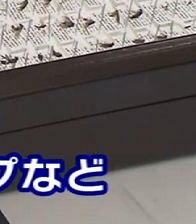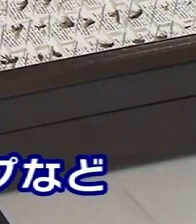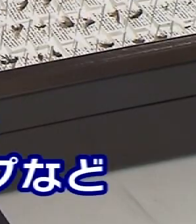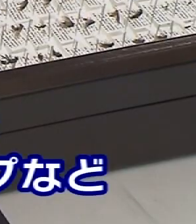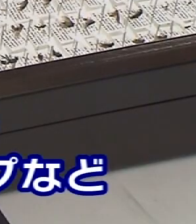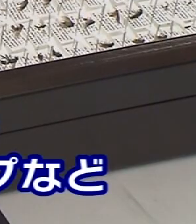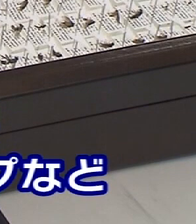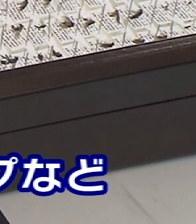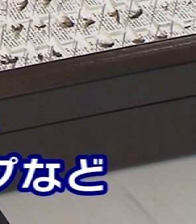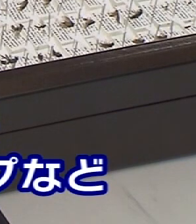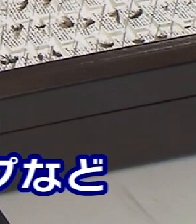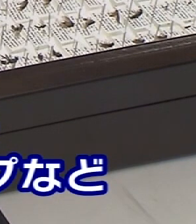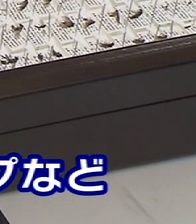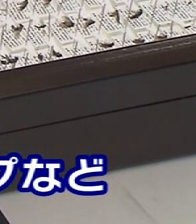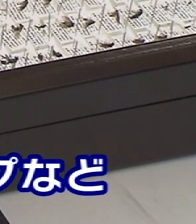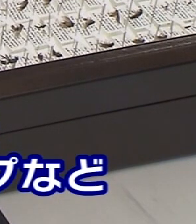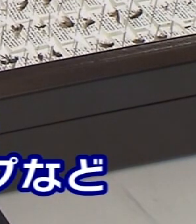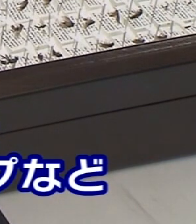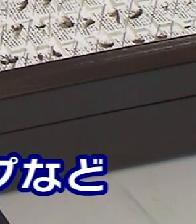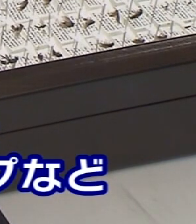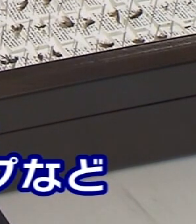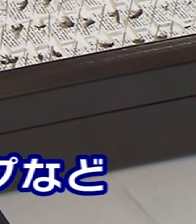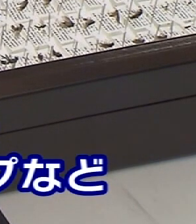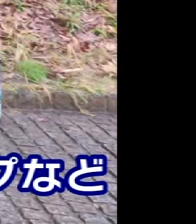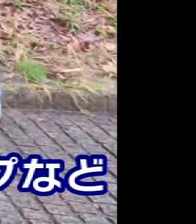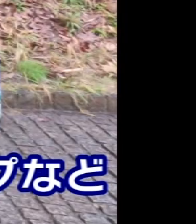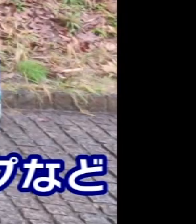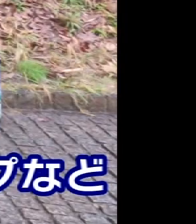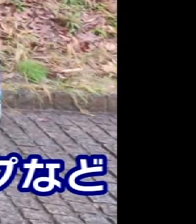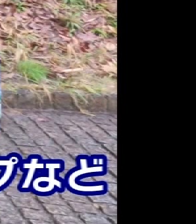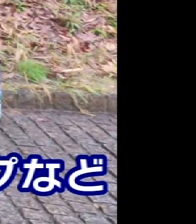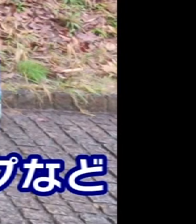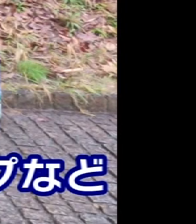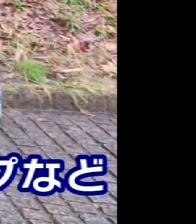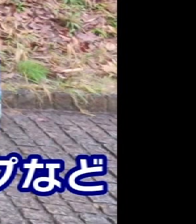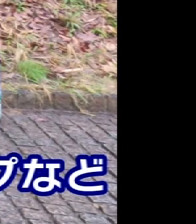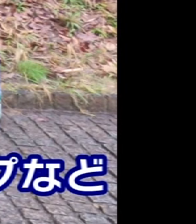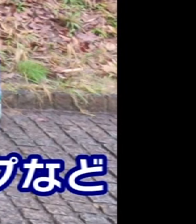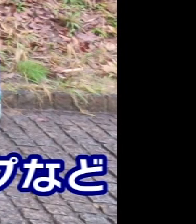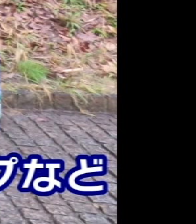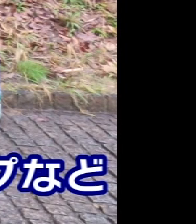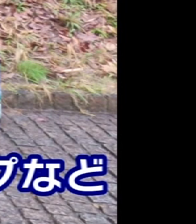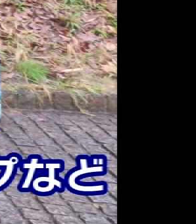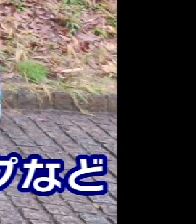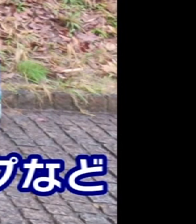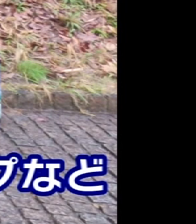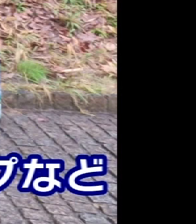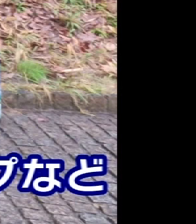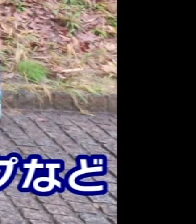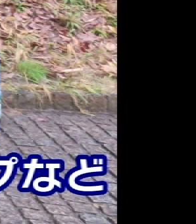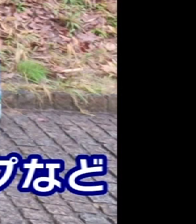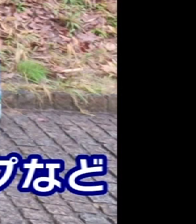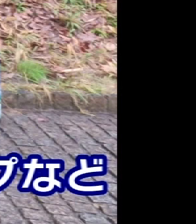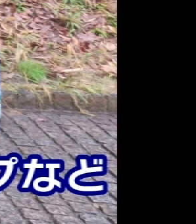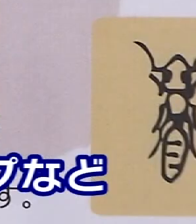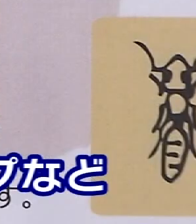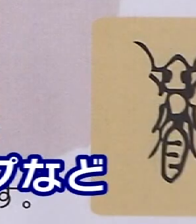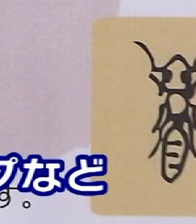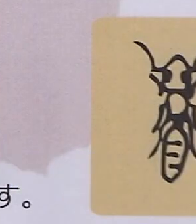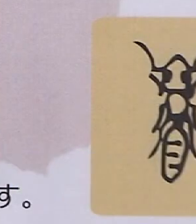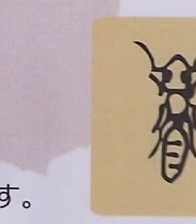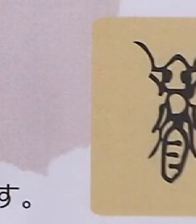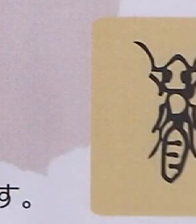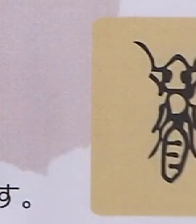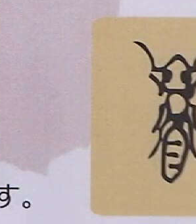い、小さな昆虫はテント型に張ったネットを昆虫の通り道に設置するマレーゼトラップな